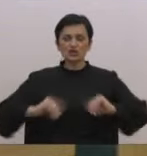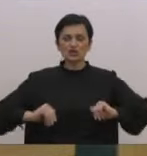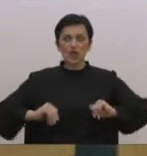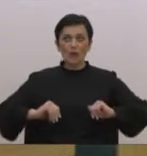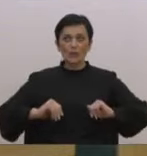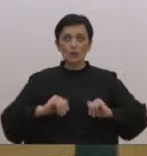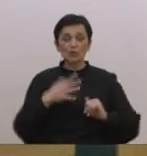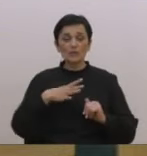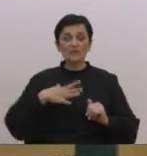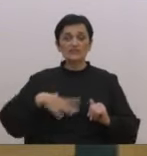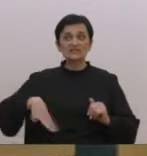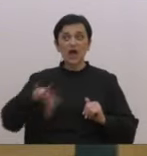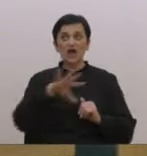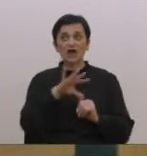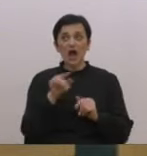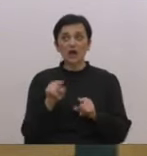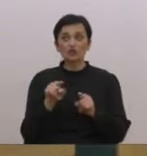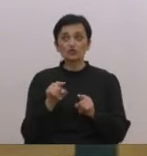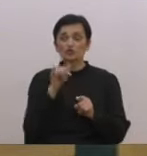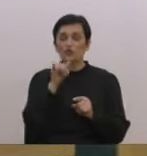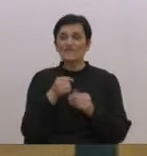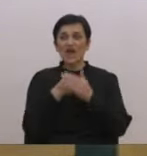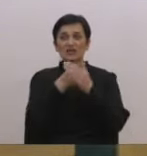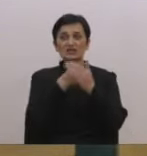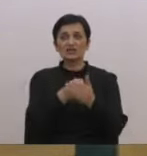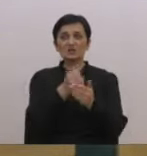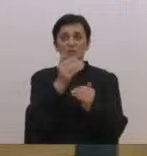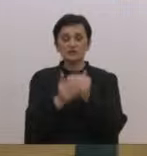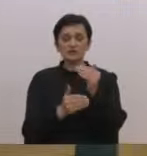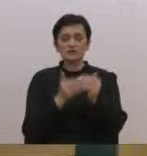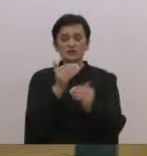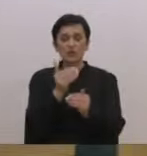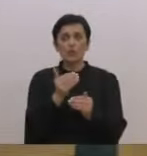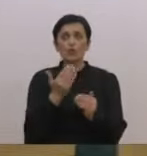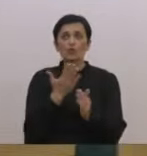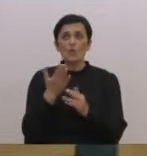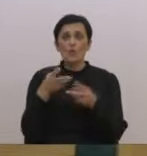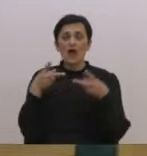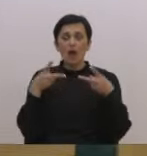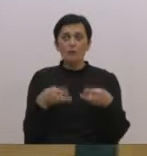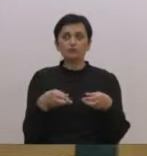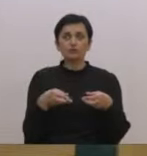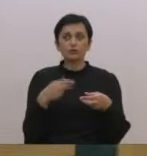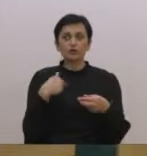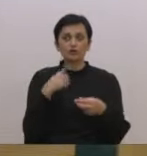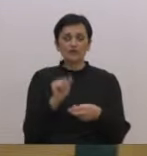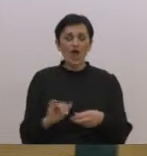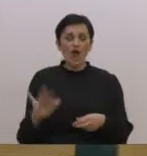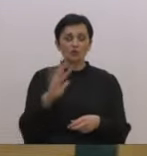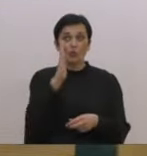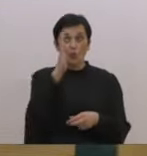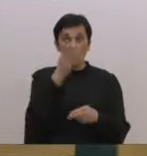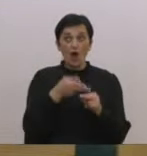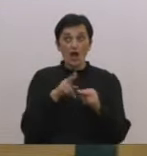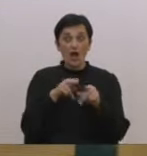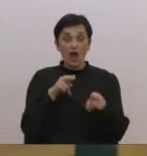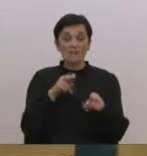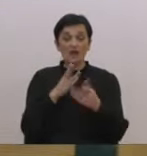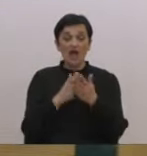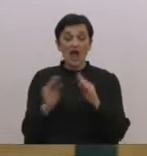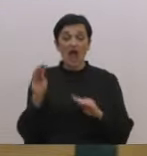როგორმე საქართველოს ვერ მიაღწიოს წარმატებას, როგორმე დაიბლოკოს ჩვენი ევროპული მომავალი და ამაზე გაქვთ